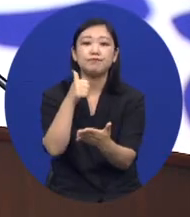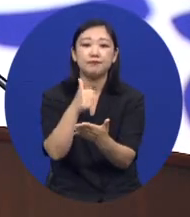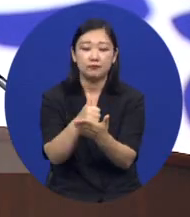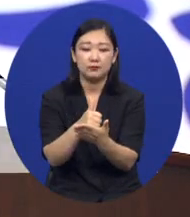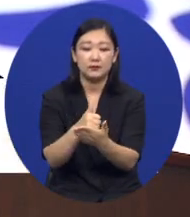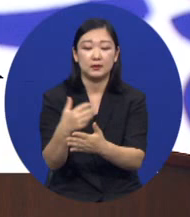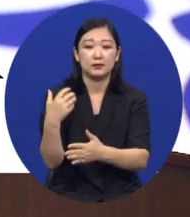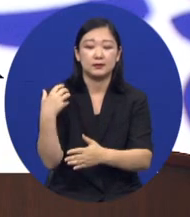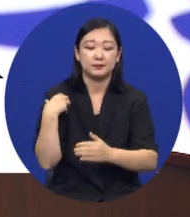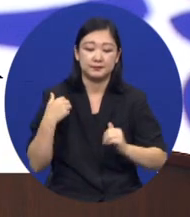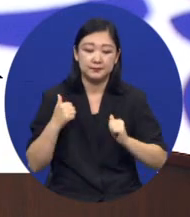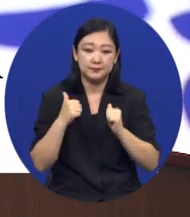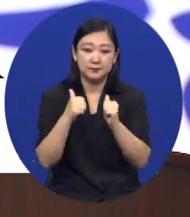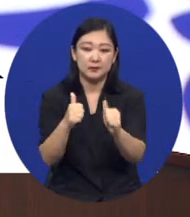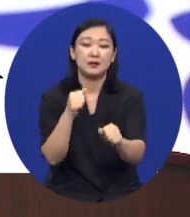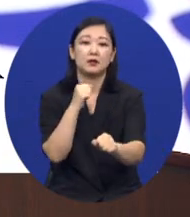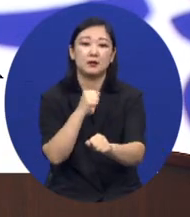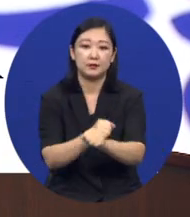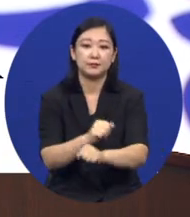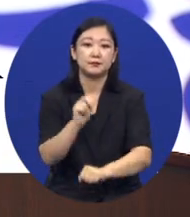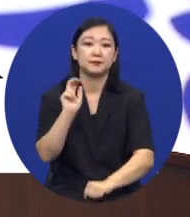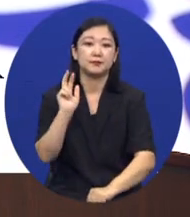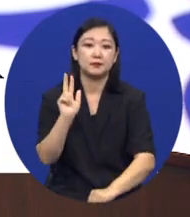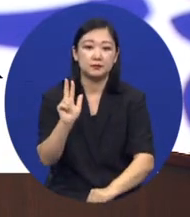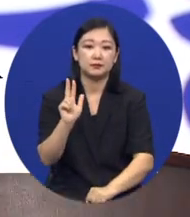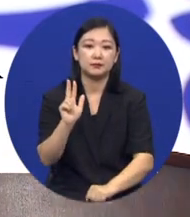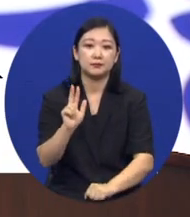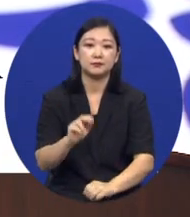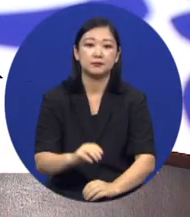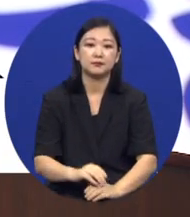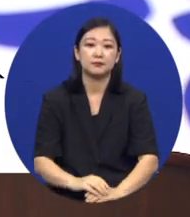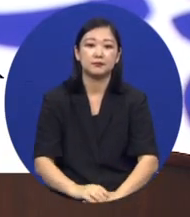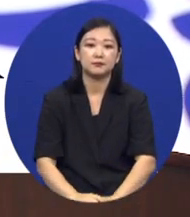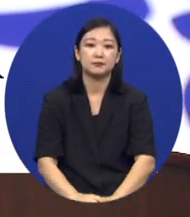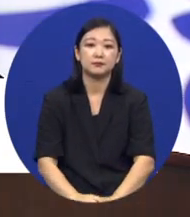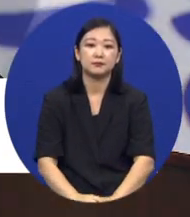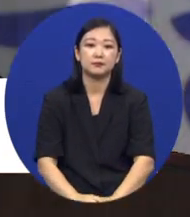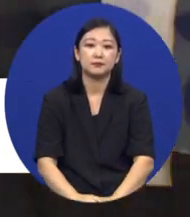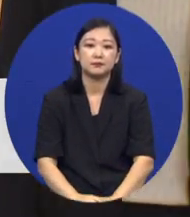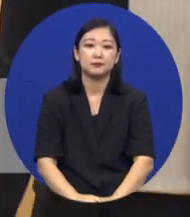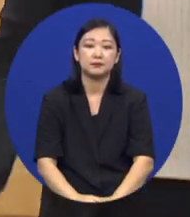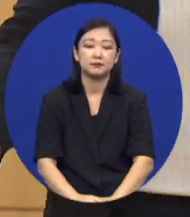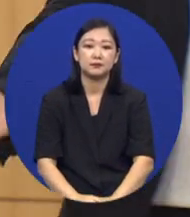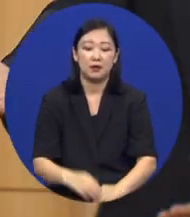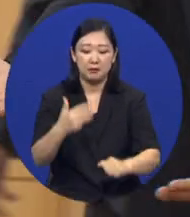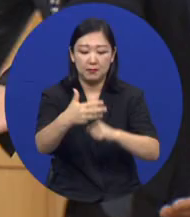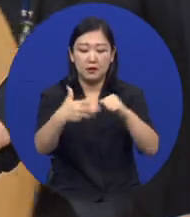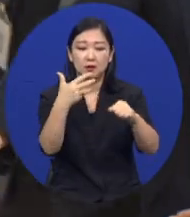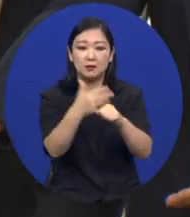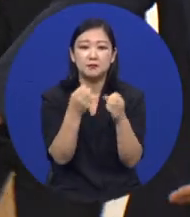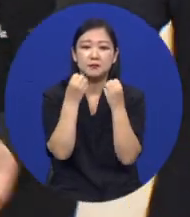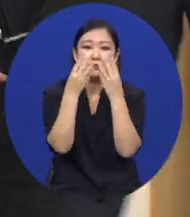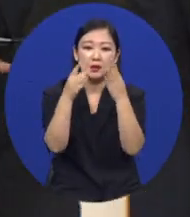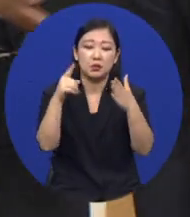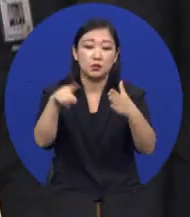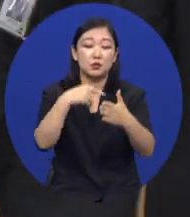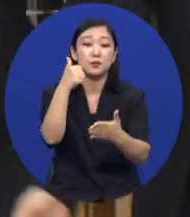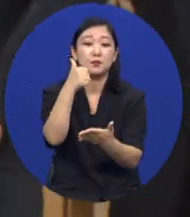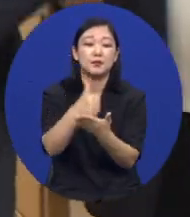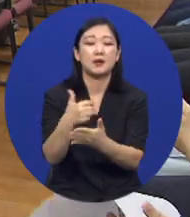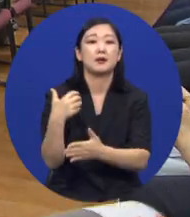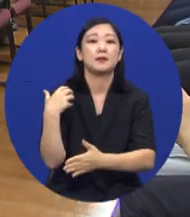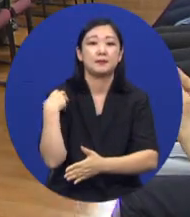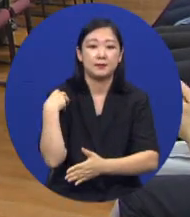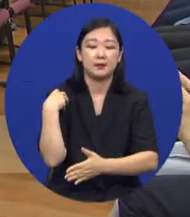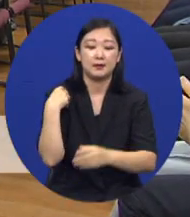교육감으로서 직책을 성실히 수행할 것을 엄숙히 선사합니다. 8년 만에 새로운 교육 수장직을